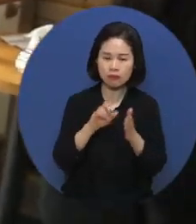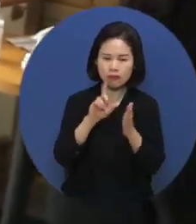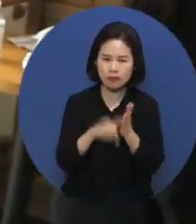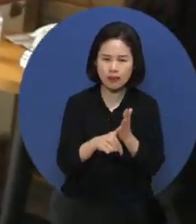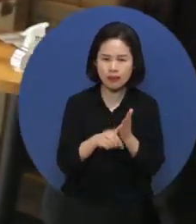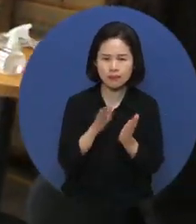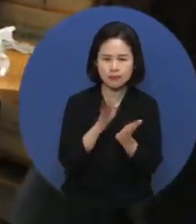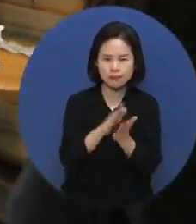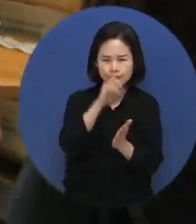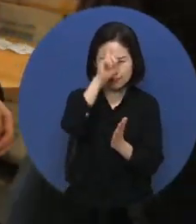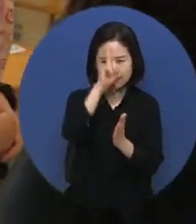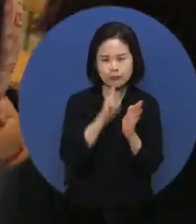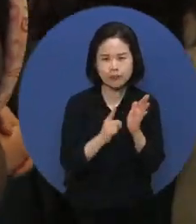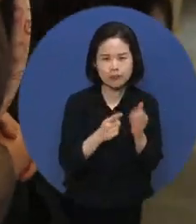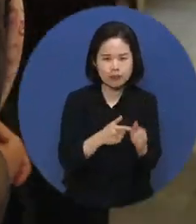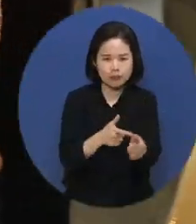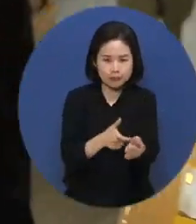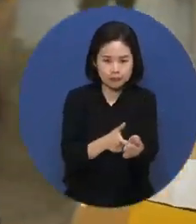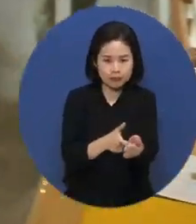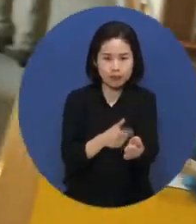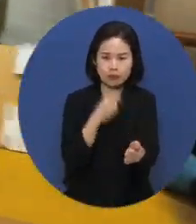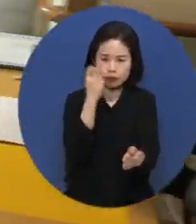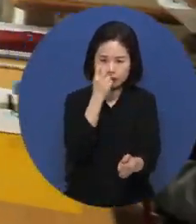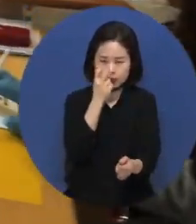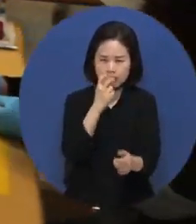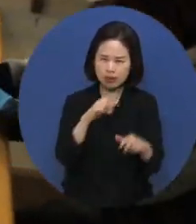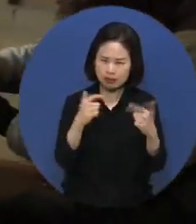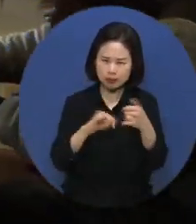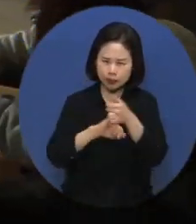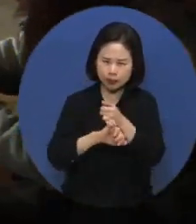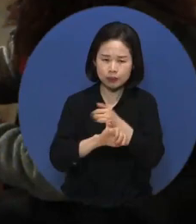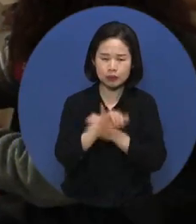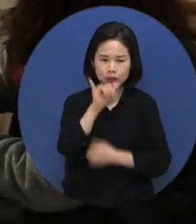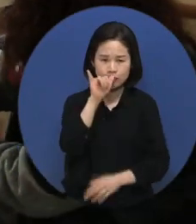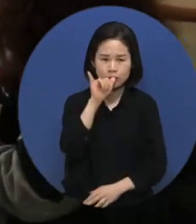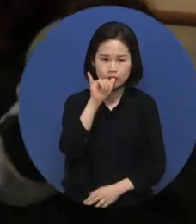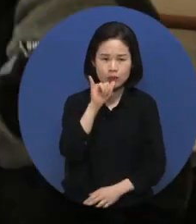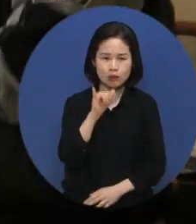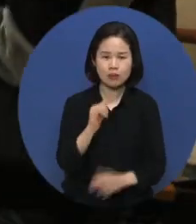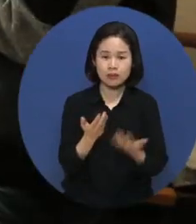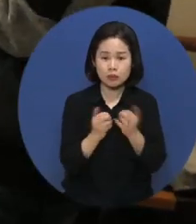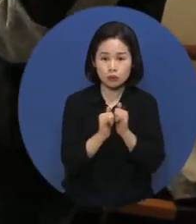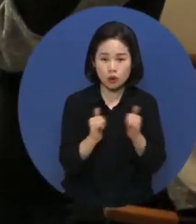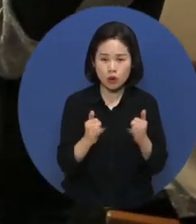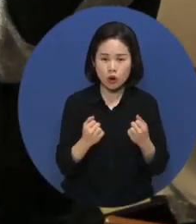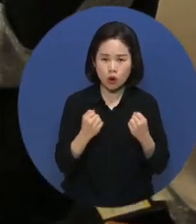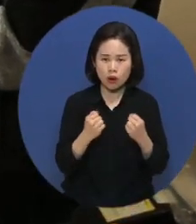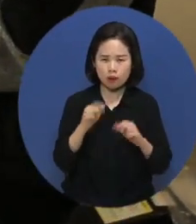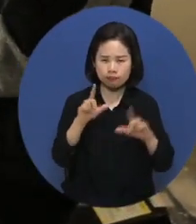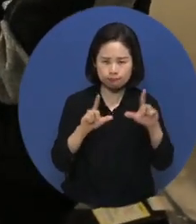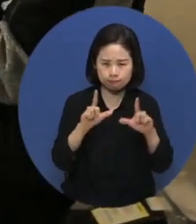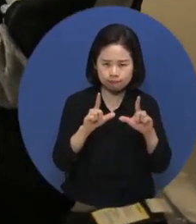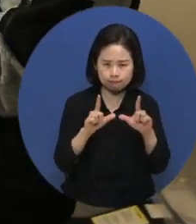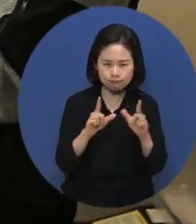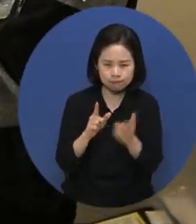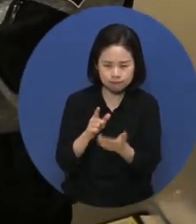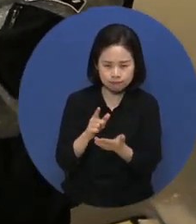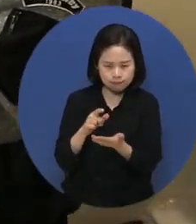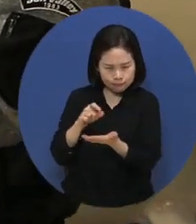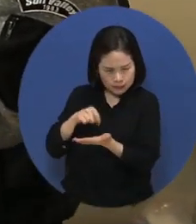발열 측정으로 하루 일과가 시작되는데요. 직원들의 건강 상태를 꼼꼼히 기록해야 하는